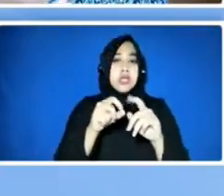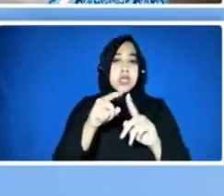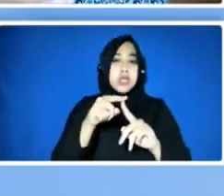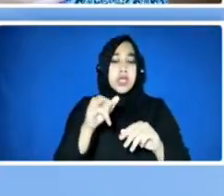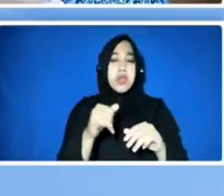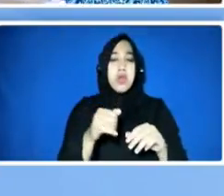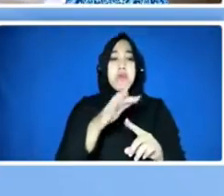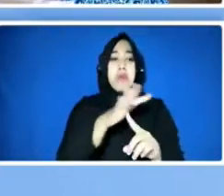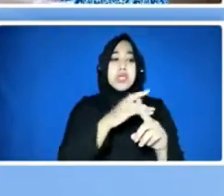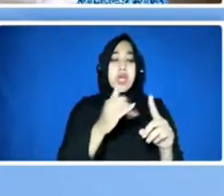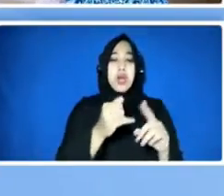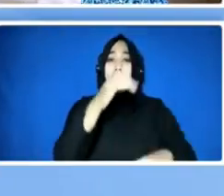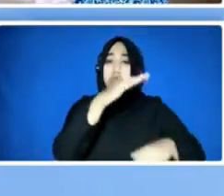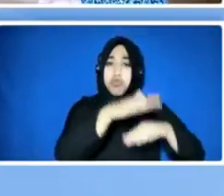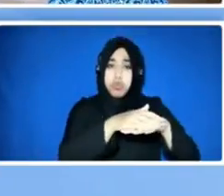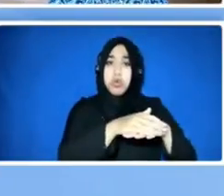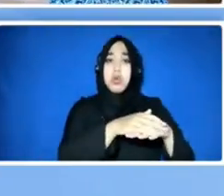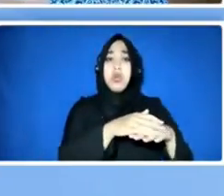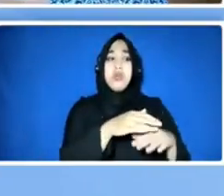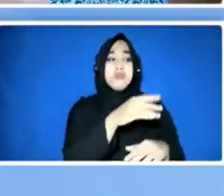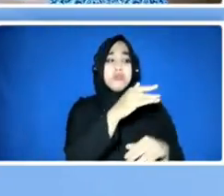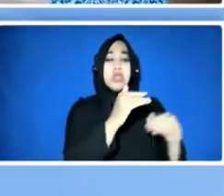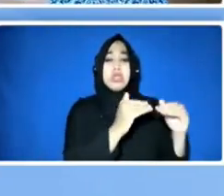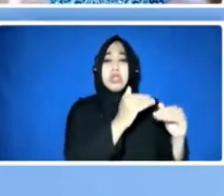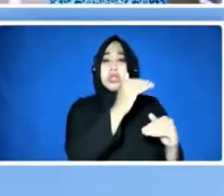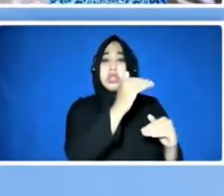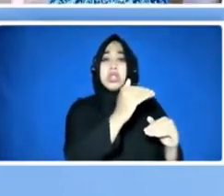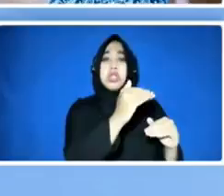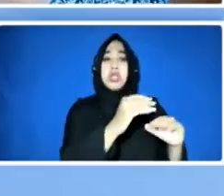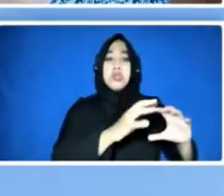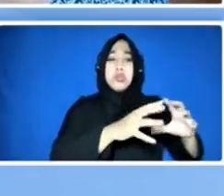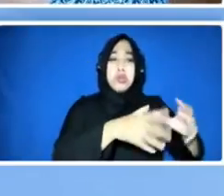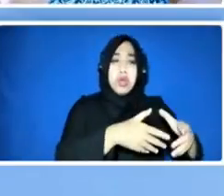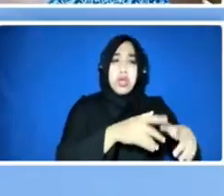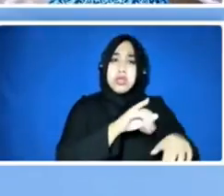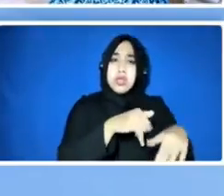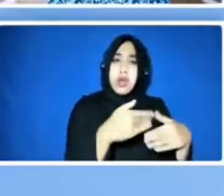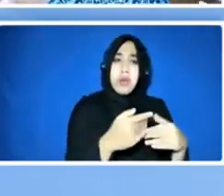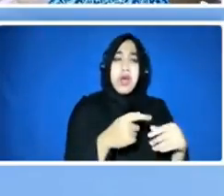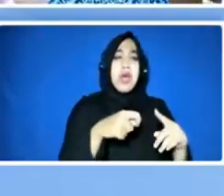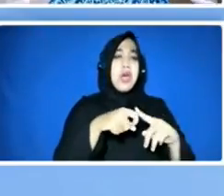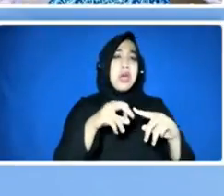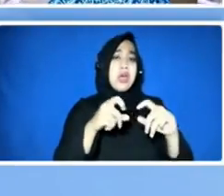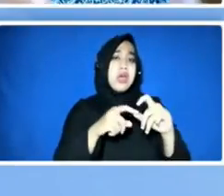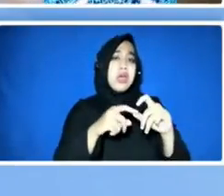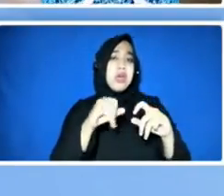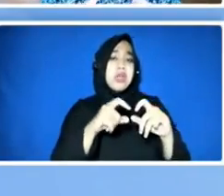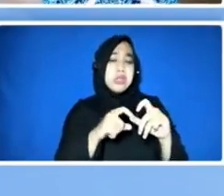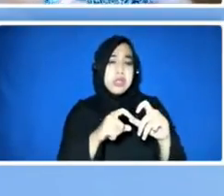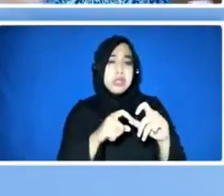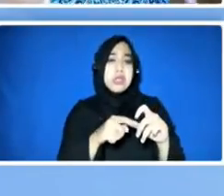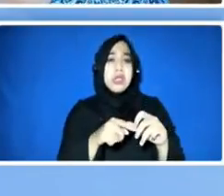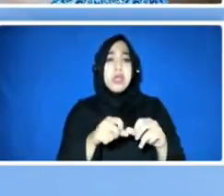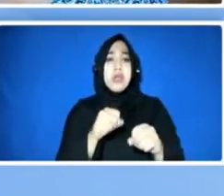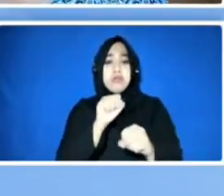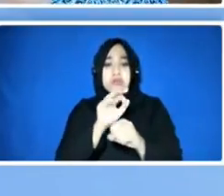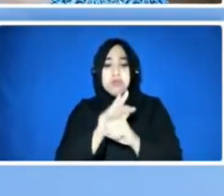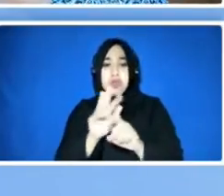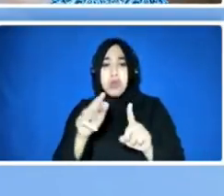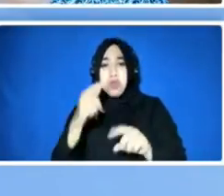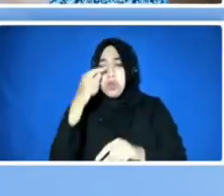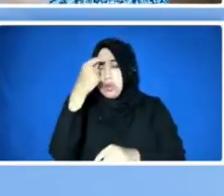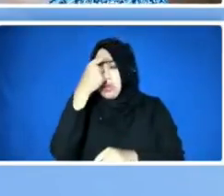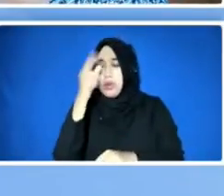kepadatan penduduknya itu salah satu yang tertinggi di dunia, sehingga krisis atau wabah penyakit ini bisa menyebar dengan sangat